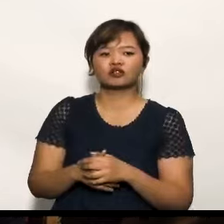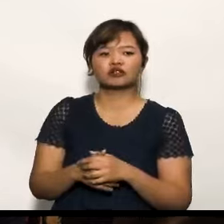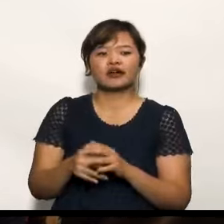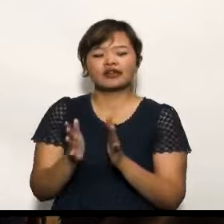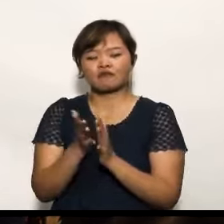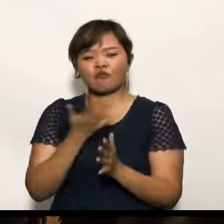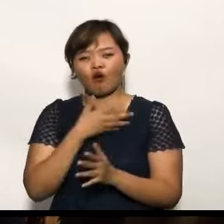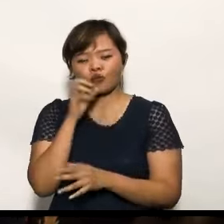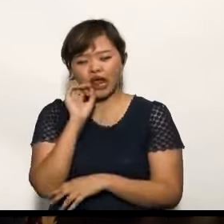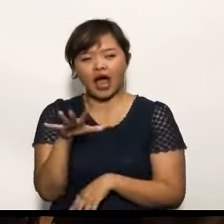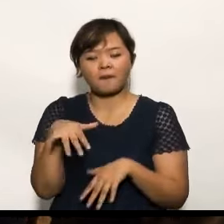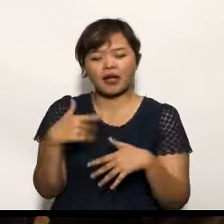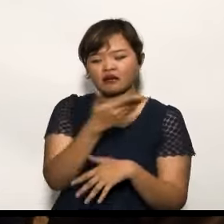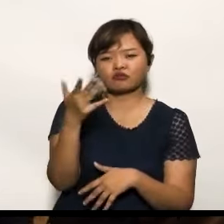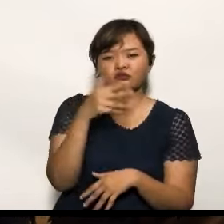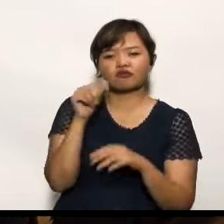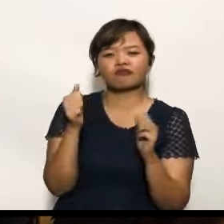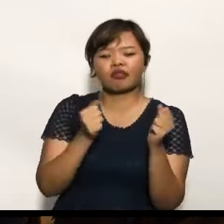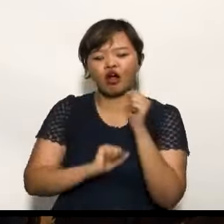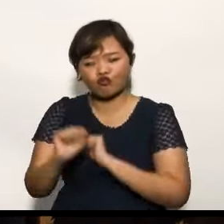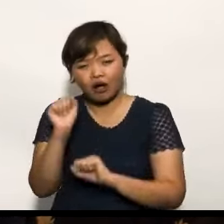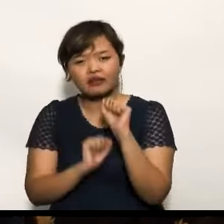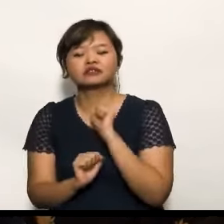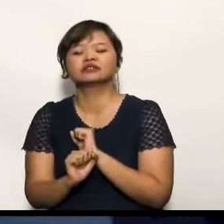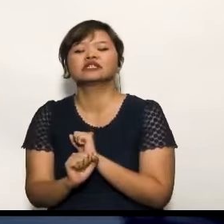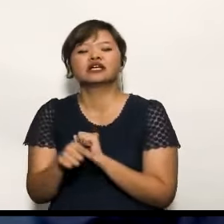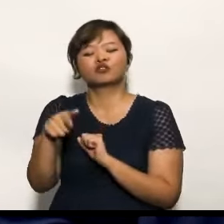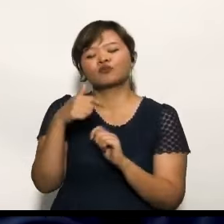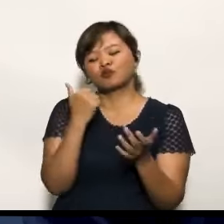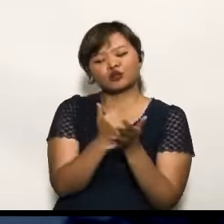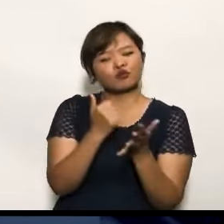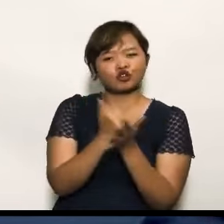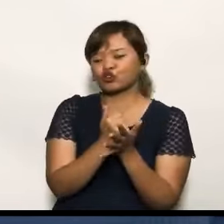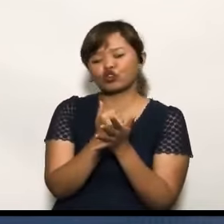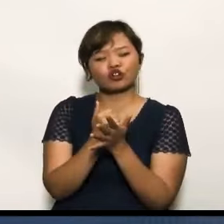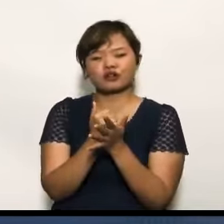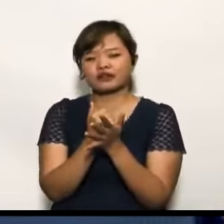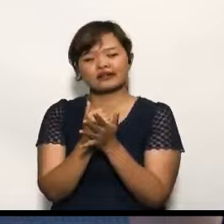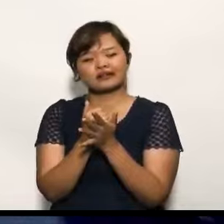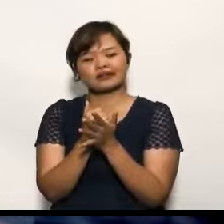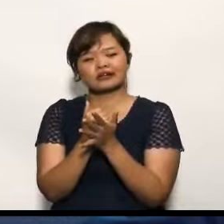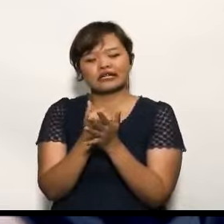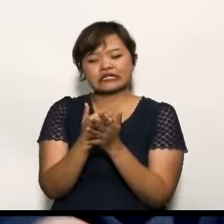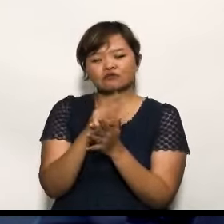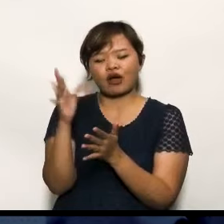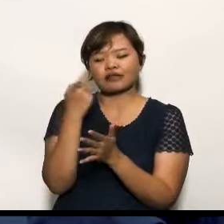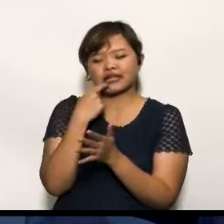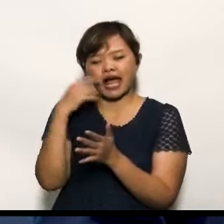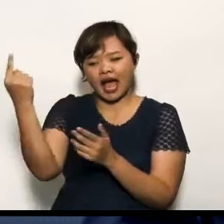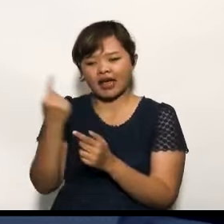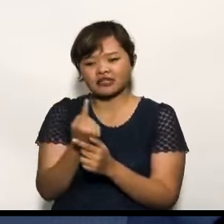I want to acknowledge you, what you do, apa yang Anda lakukan, itu jauh lebih hanya sekedar hadir